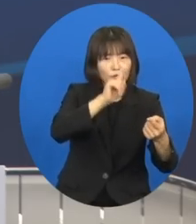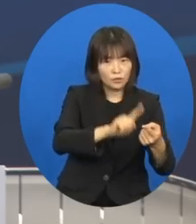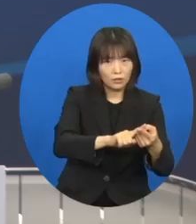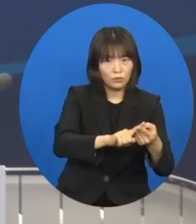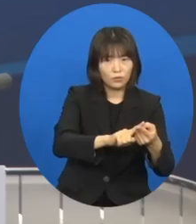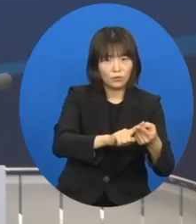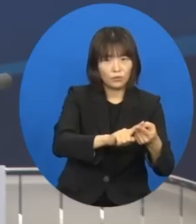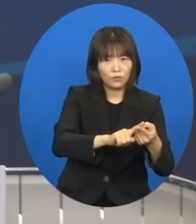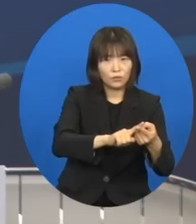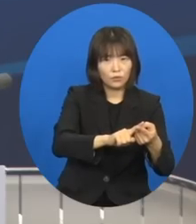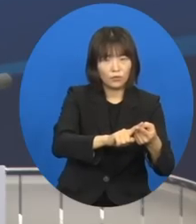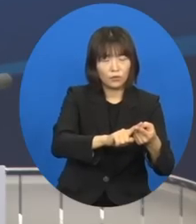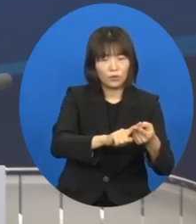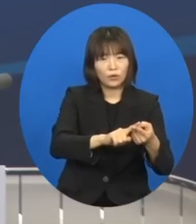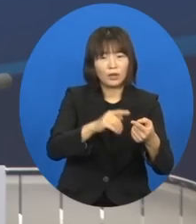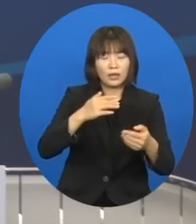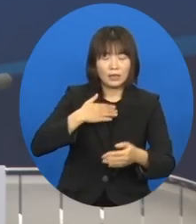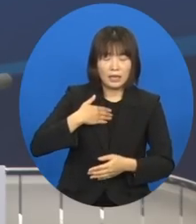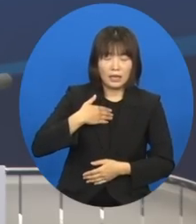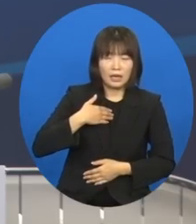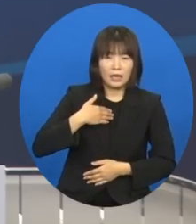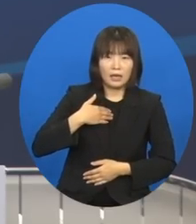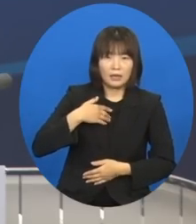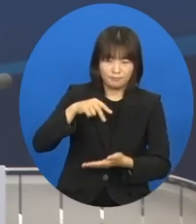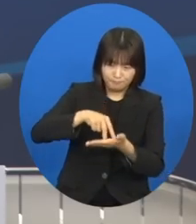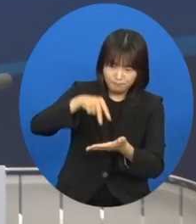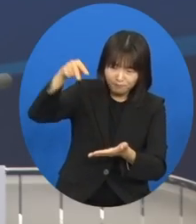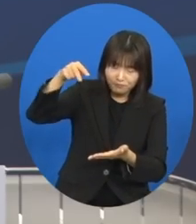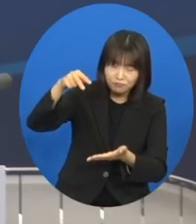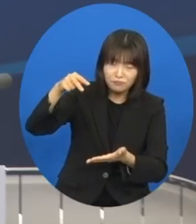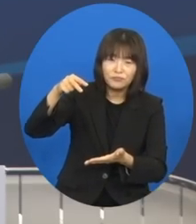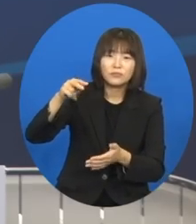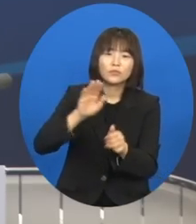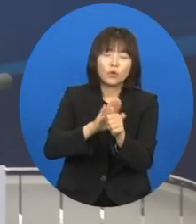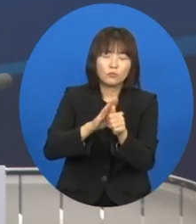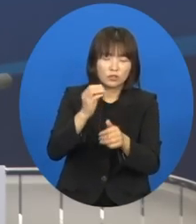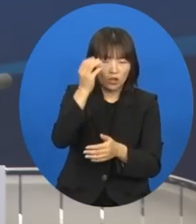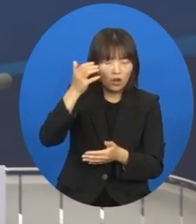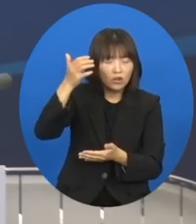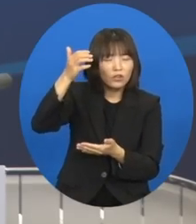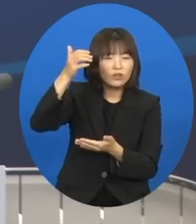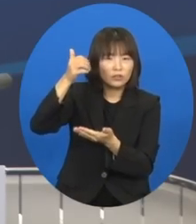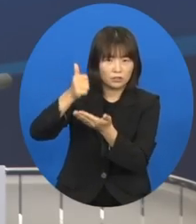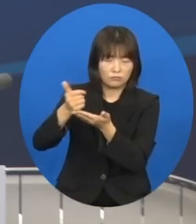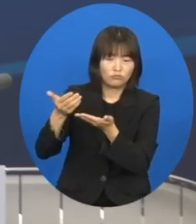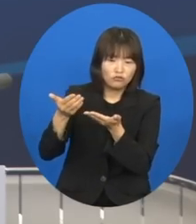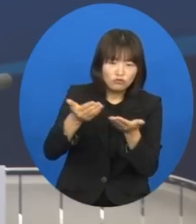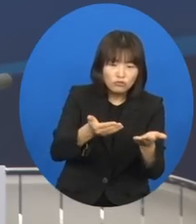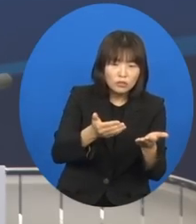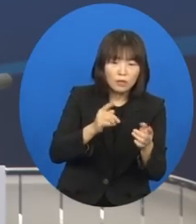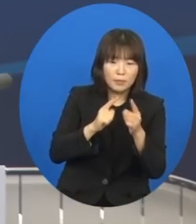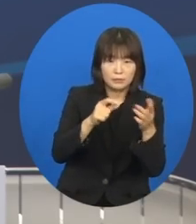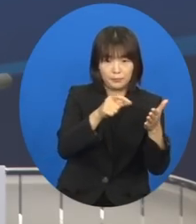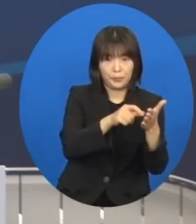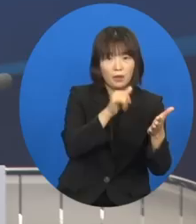너희에게 보혜사 성령을 준다고 했는데 진짜 보혜사 성령이 그날 밤에 저를 인격적으로 만나주셨고